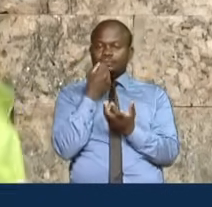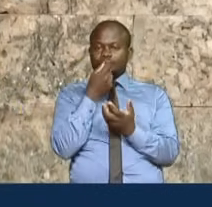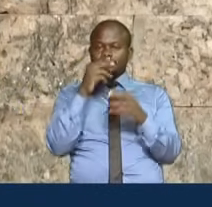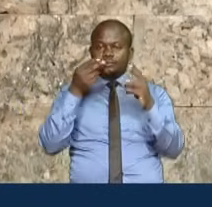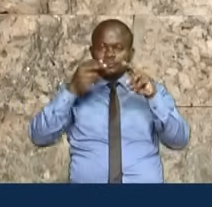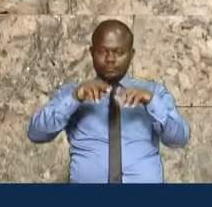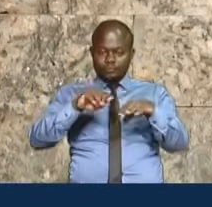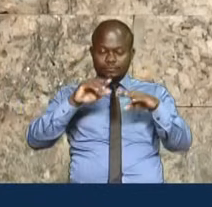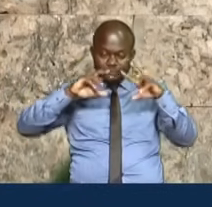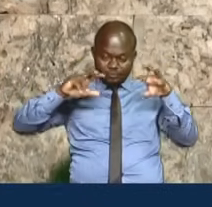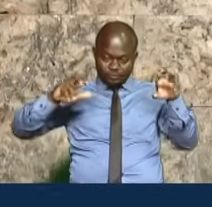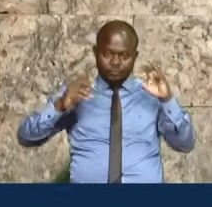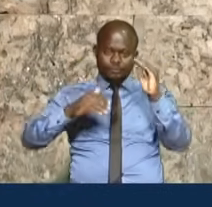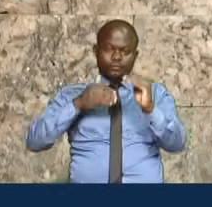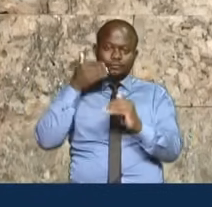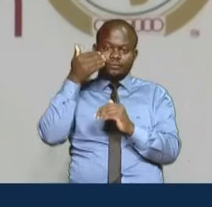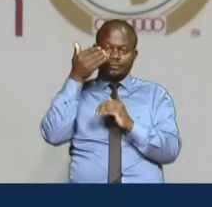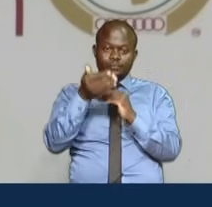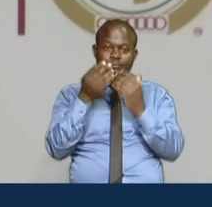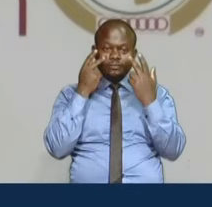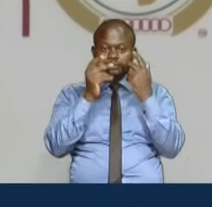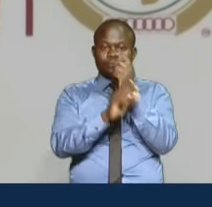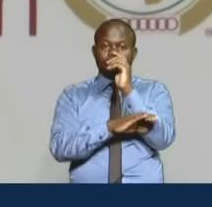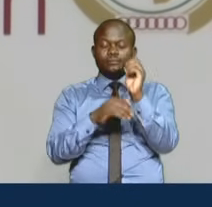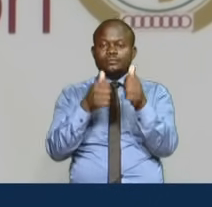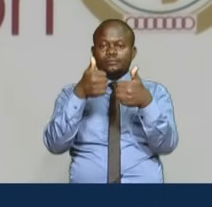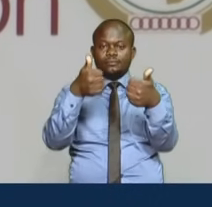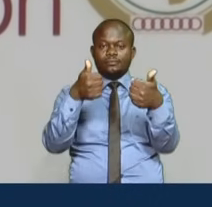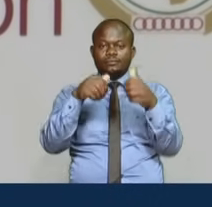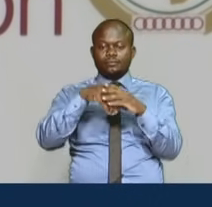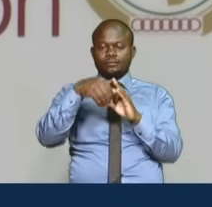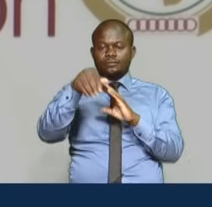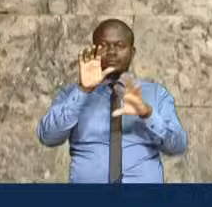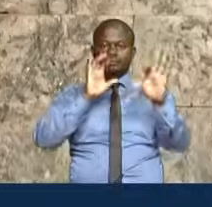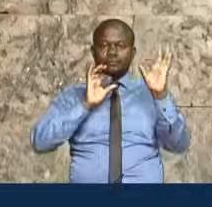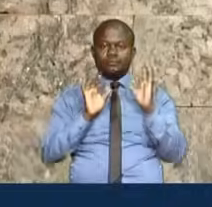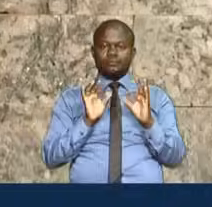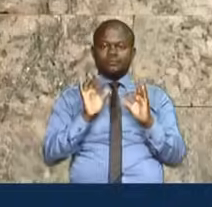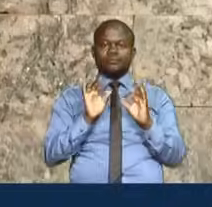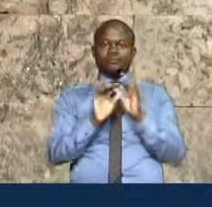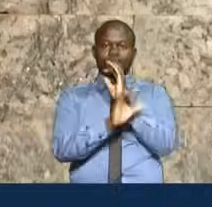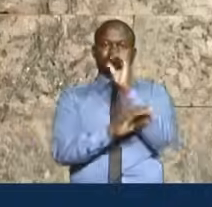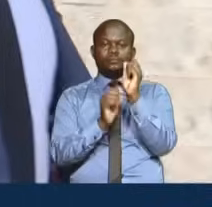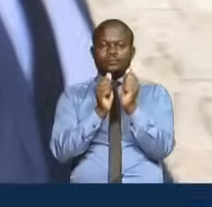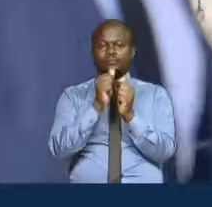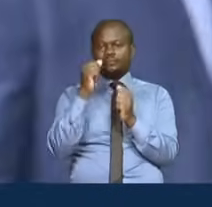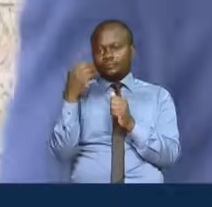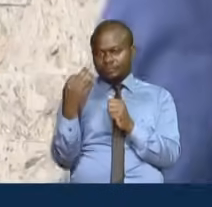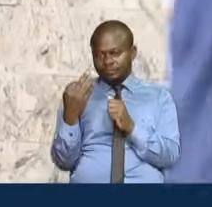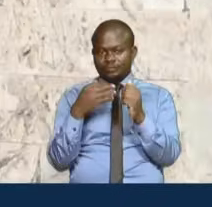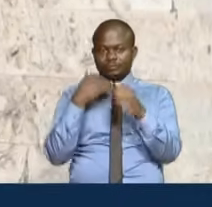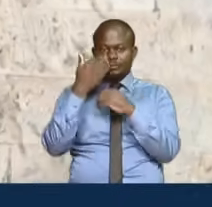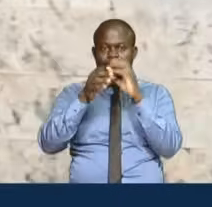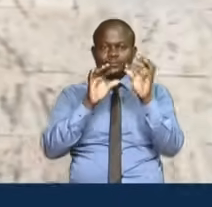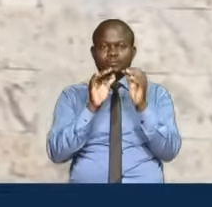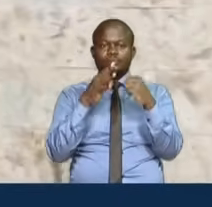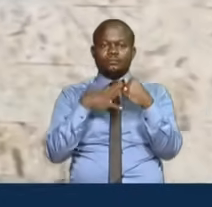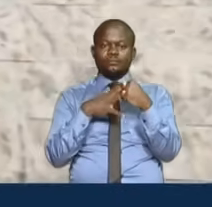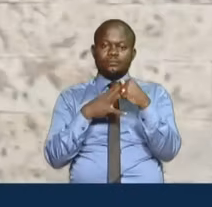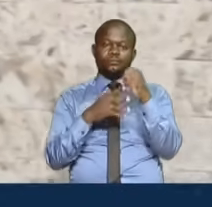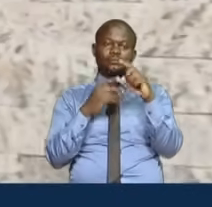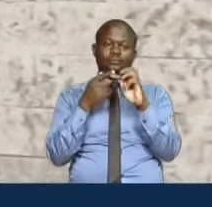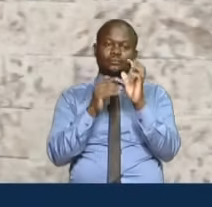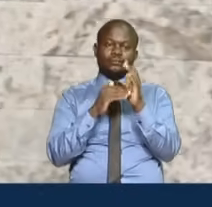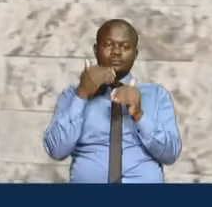habayeho gushishoza tukareba igihugu kibikwiriye koko. Muri uko guhitamo twabanje gutoranya ibihugu 13 nyuma duhitamo 9 ariko